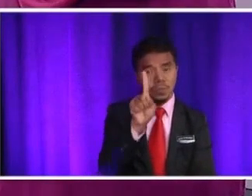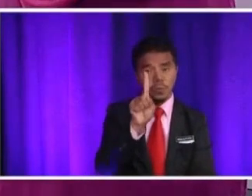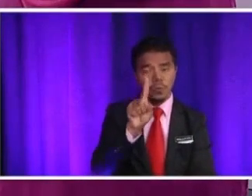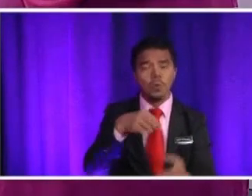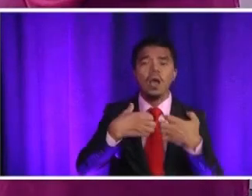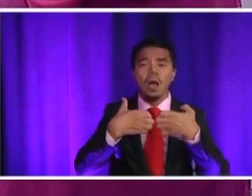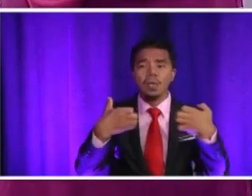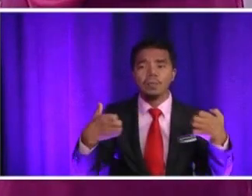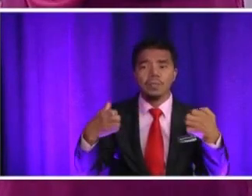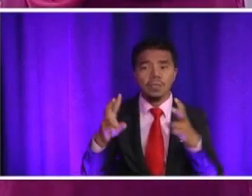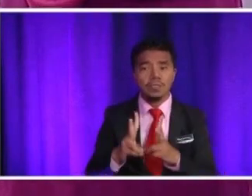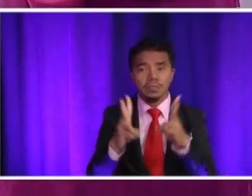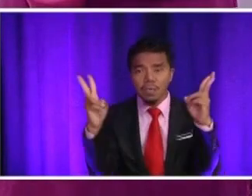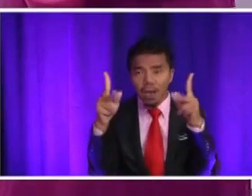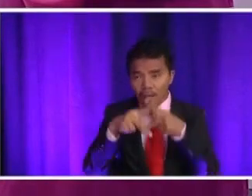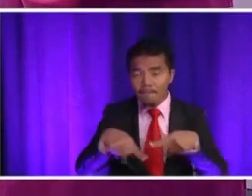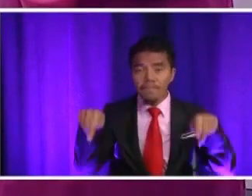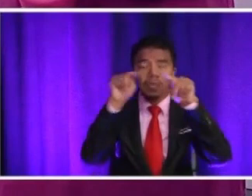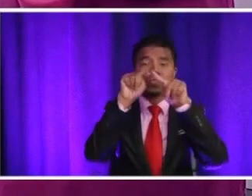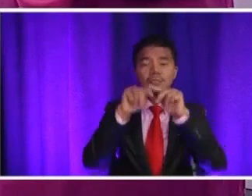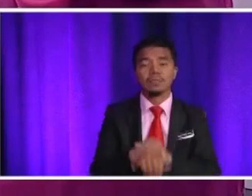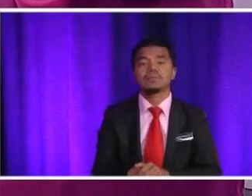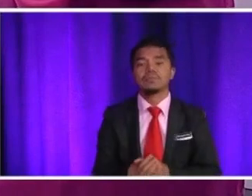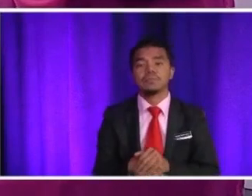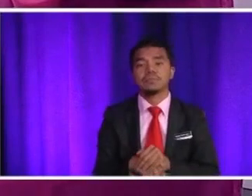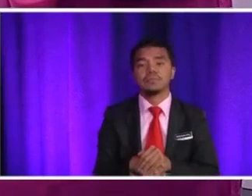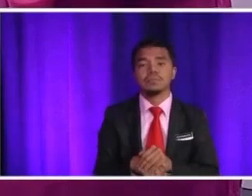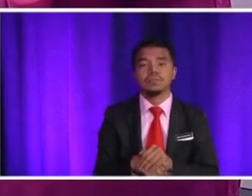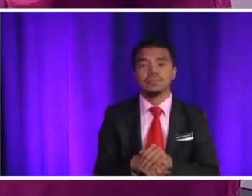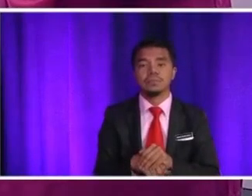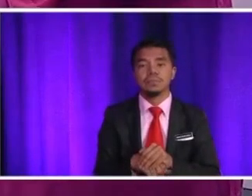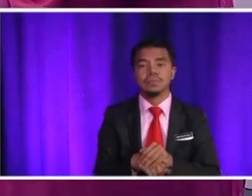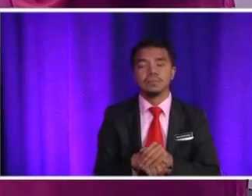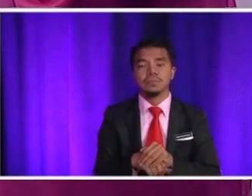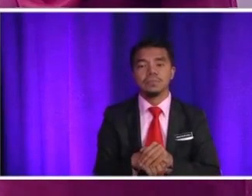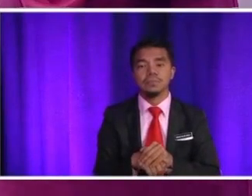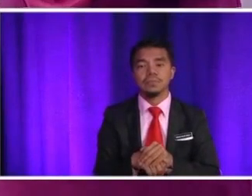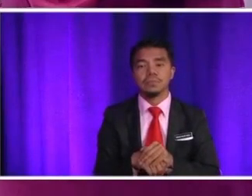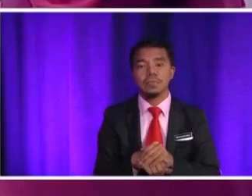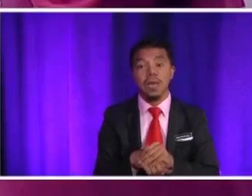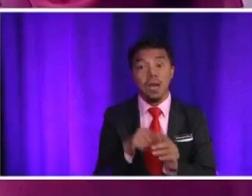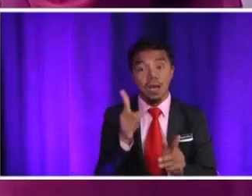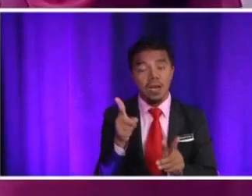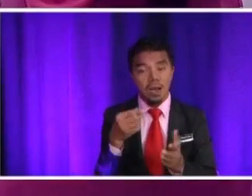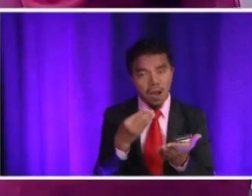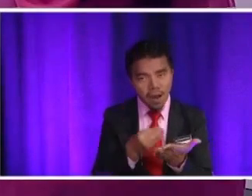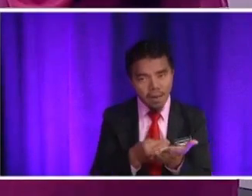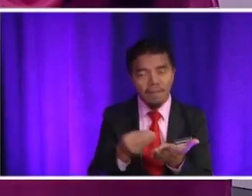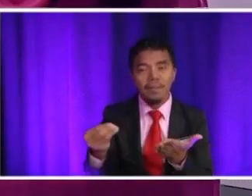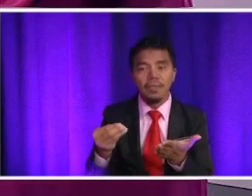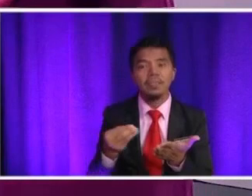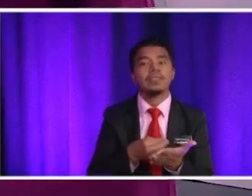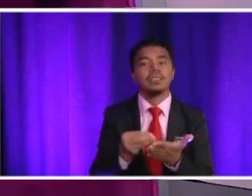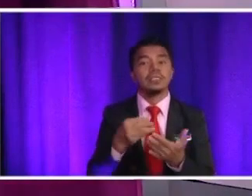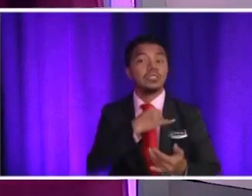sangat-sangat penting. Sebab dia akan membeli jiwa pengguna. Betul. Jadi cara